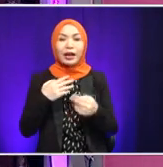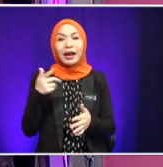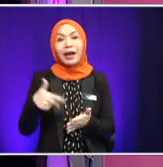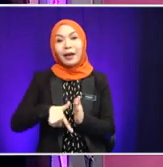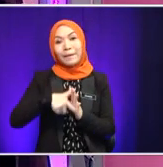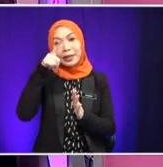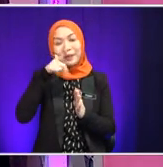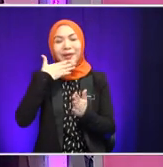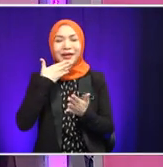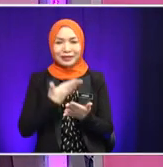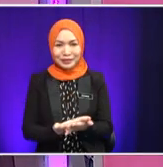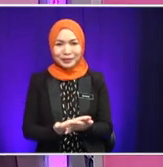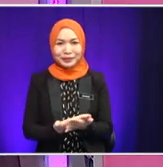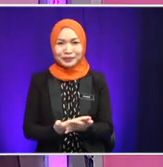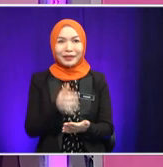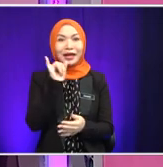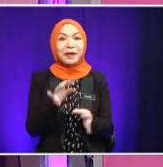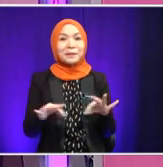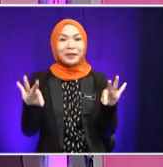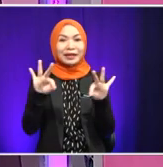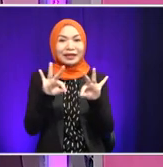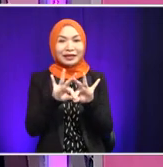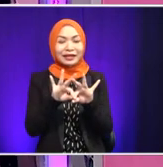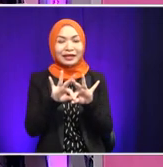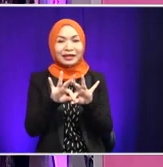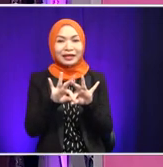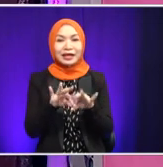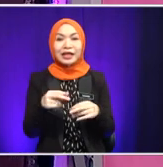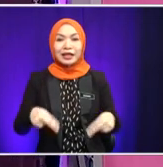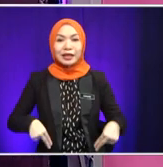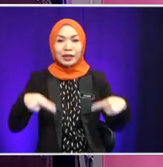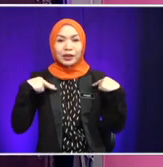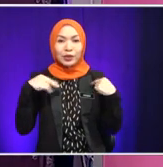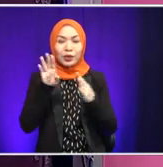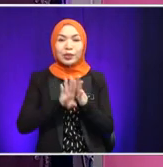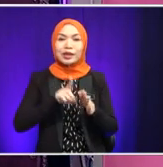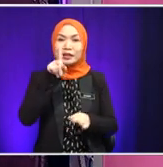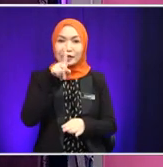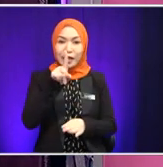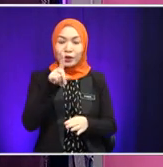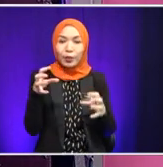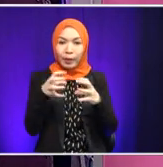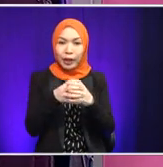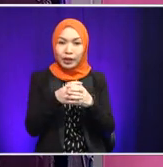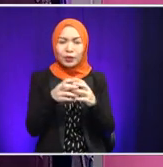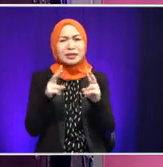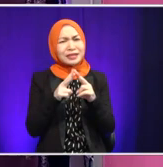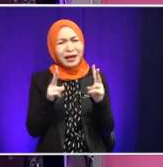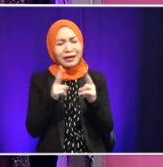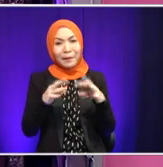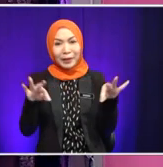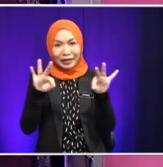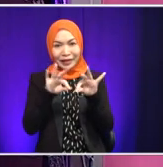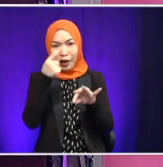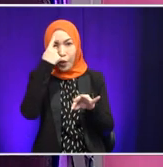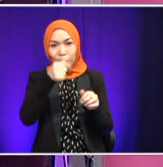ya Oke jadi yang penting waktu amalan hidup Bersatu padu di sangat penting supaya tidak adanya masalah yang mana boleh